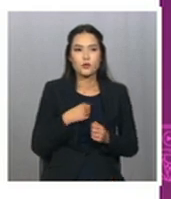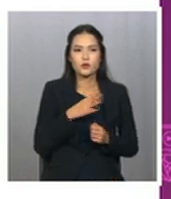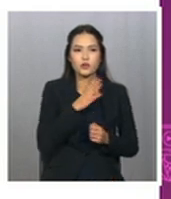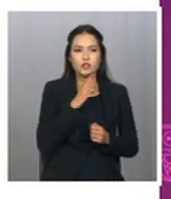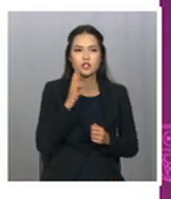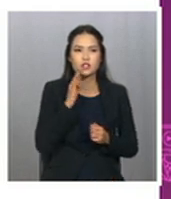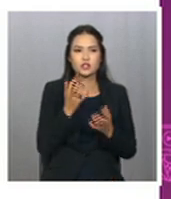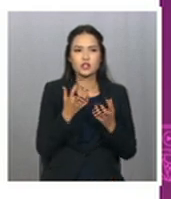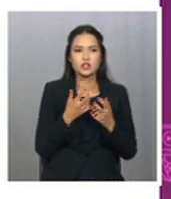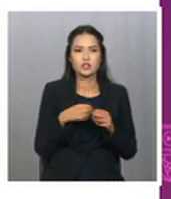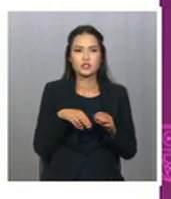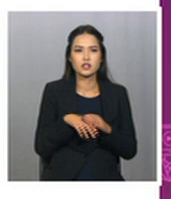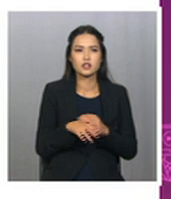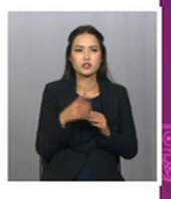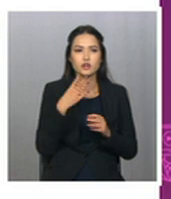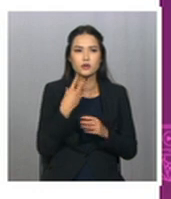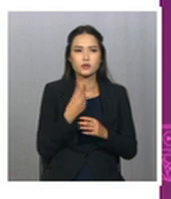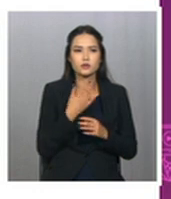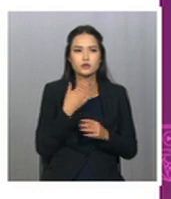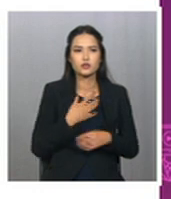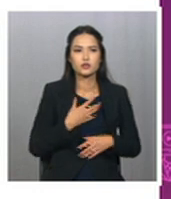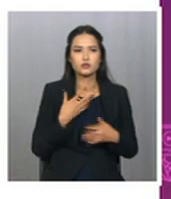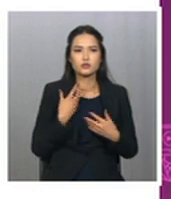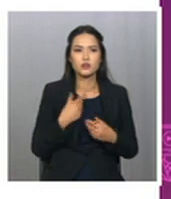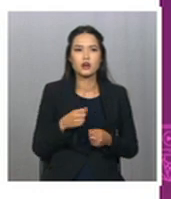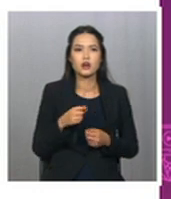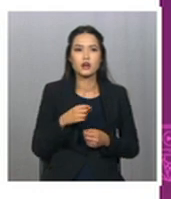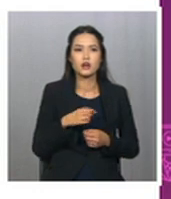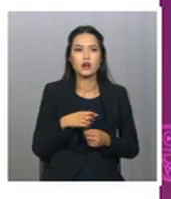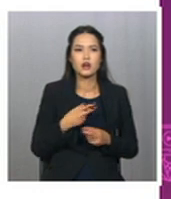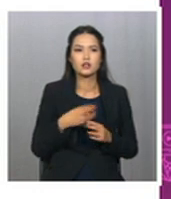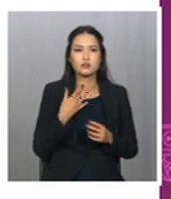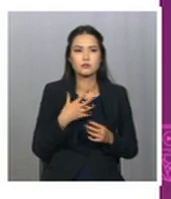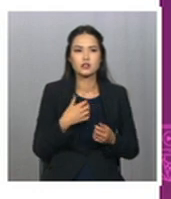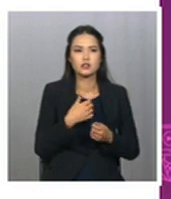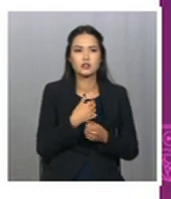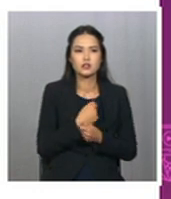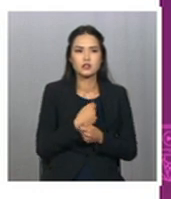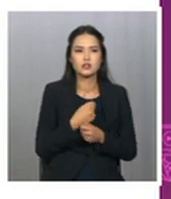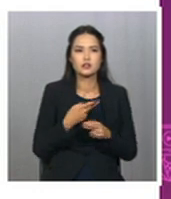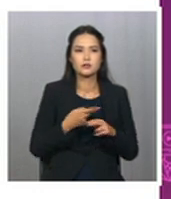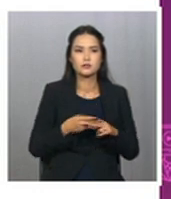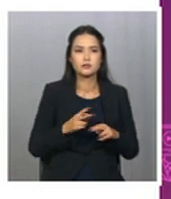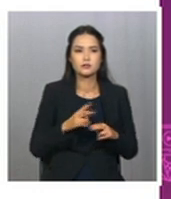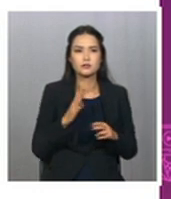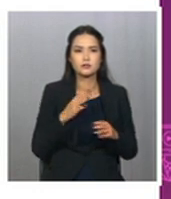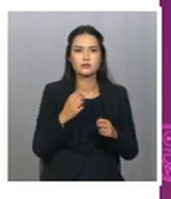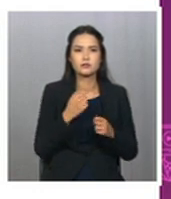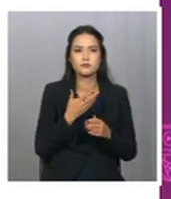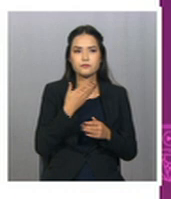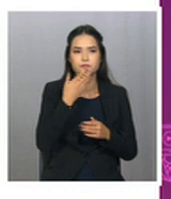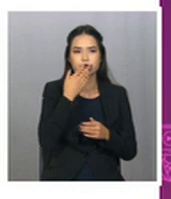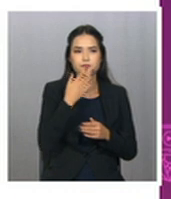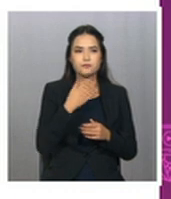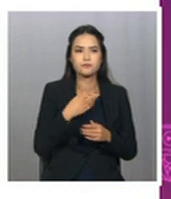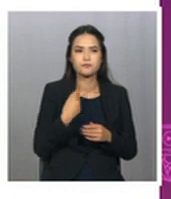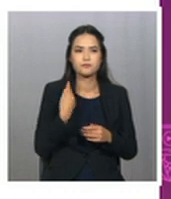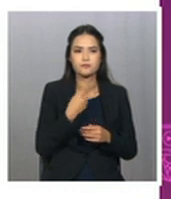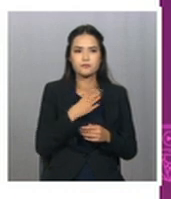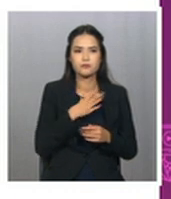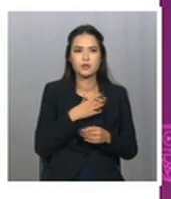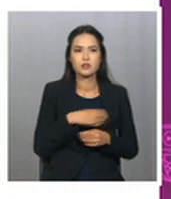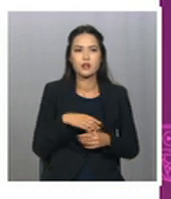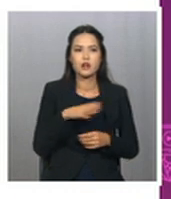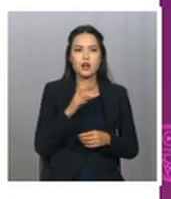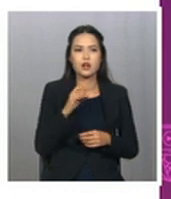шешесіне келгенде ол сүйген жоқ. Қатты бір қысып, бауырына басып тұрды да маңдайынан иіскеді.